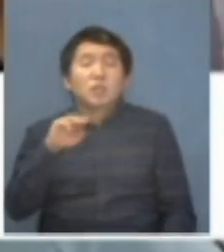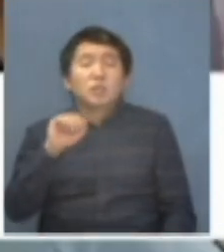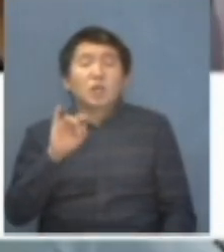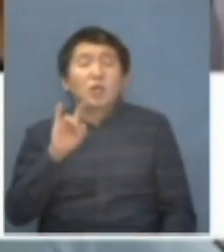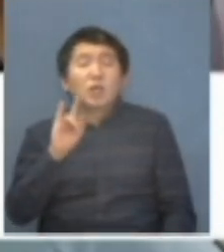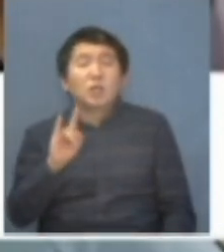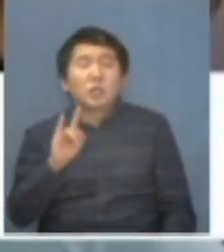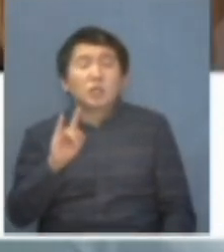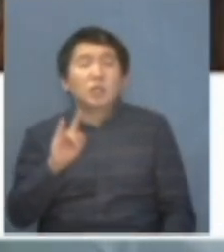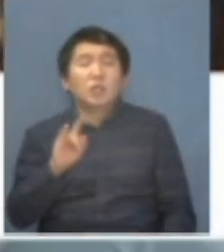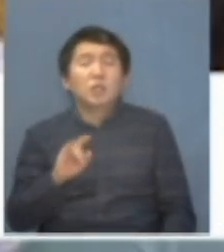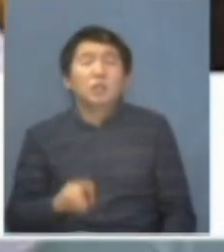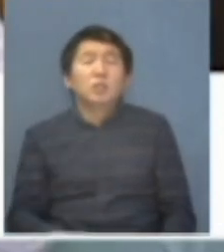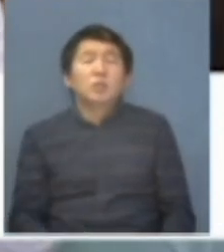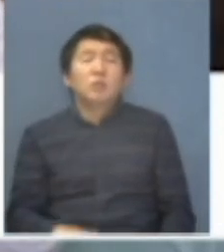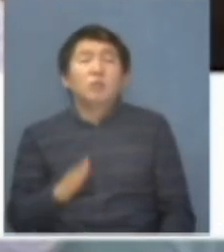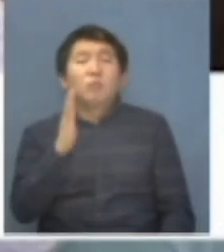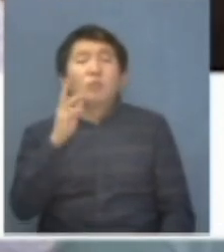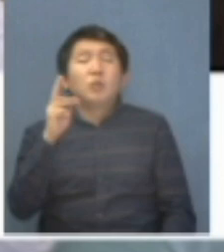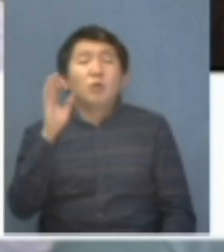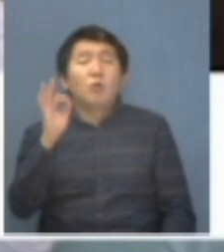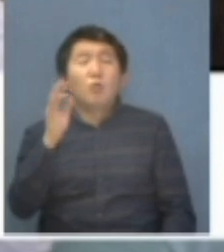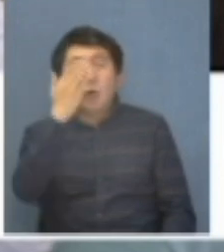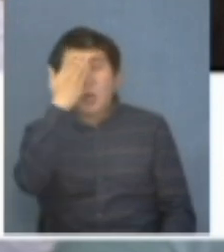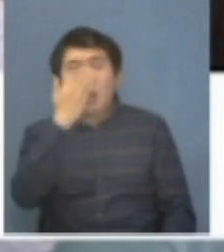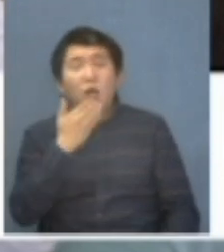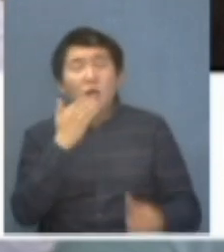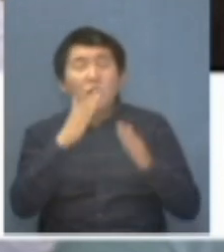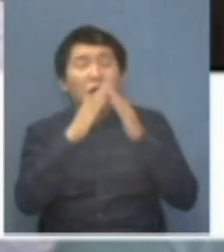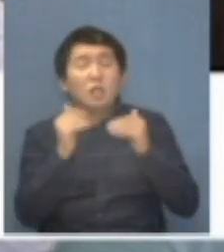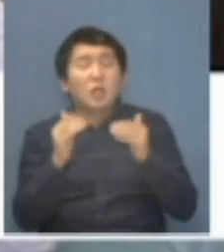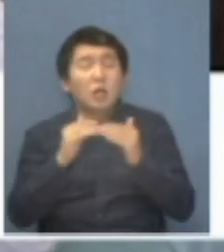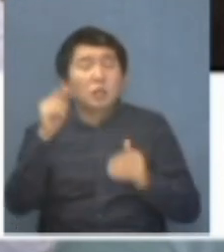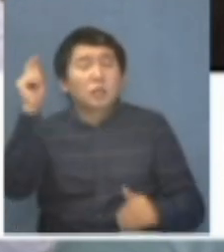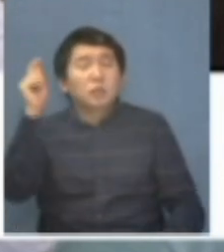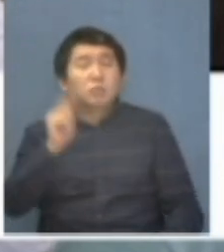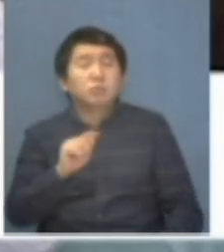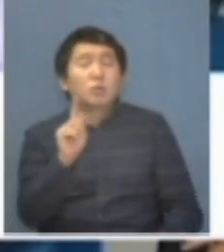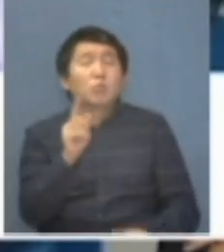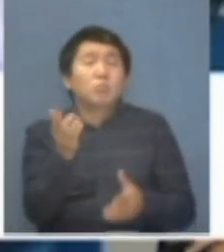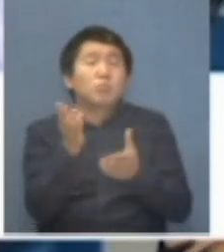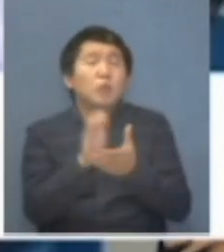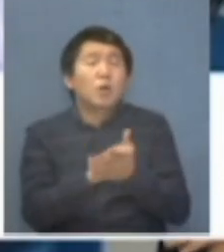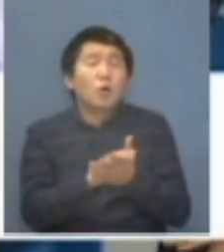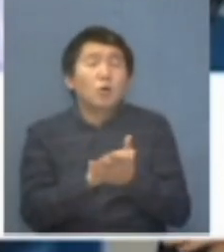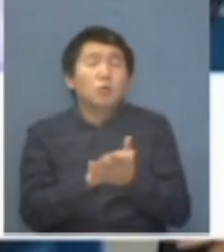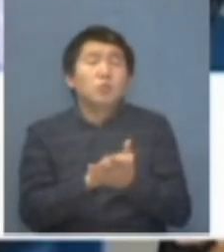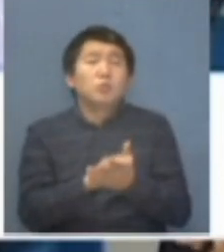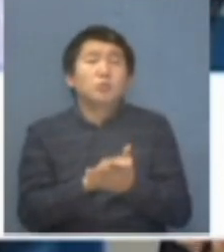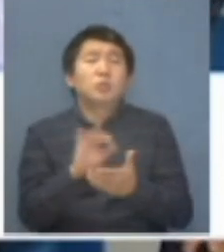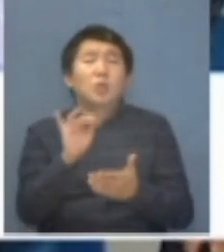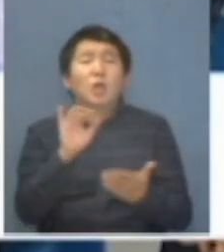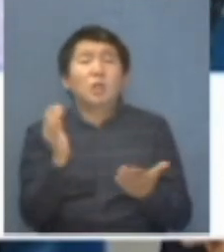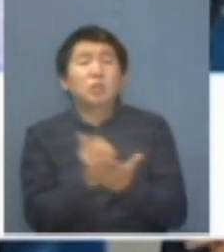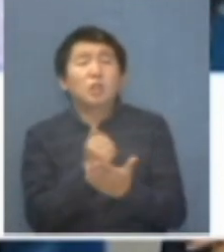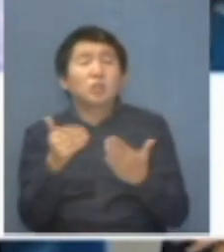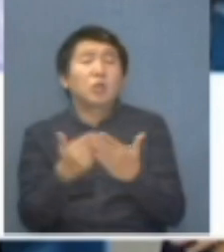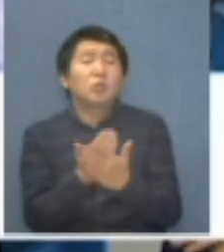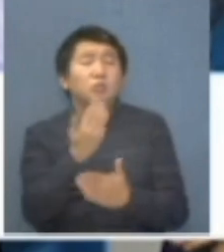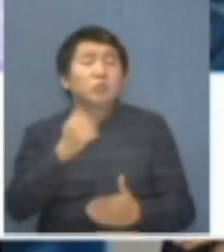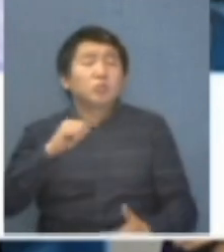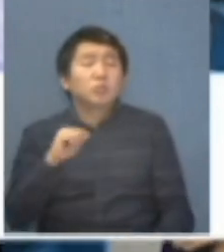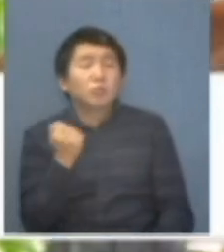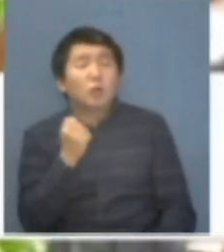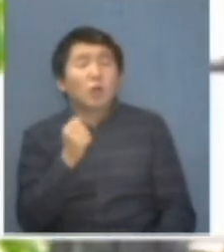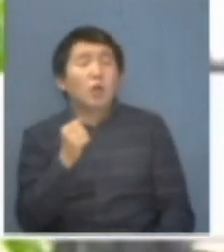В летний лагерь ВКО он прибыл, чтобы познакомиться с ребятами из других регионов, а также поделиться своим опытом. В 2018